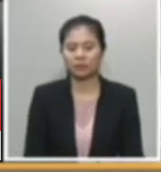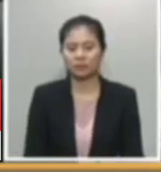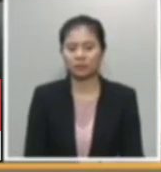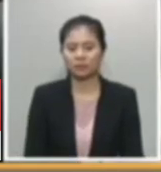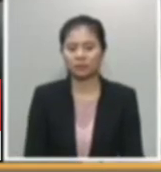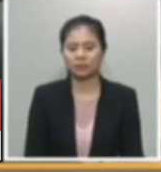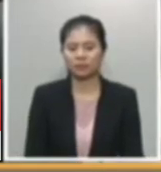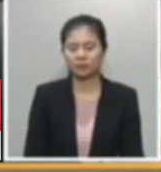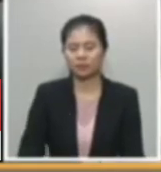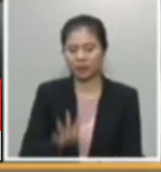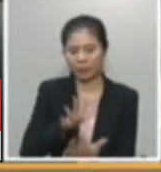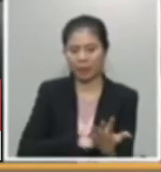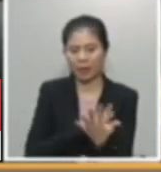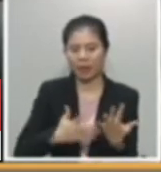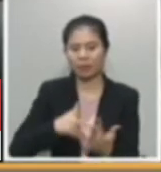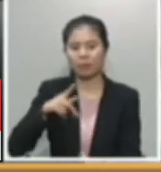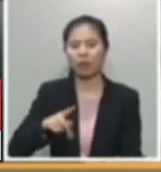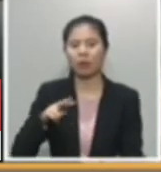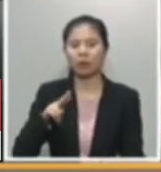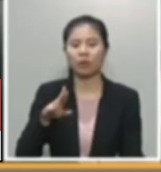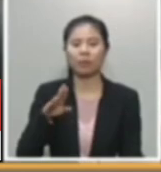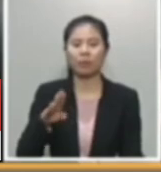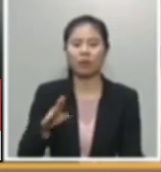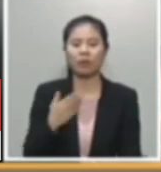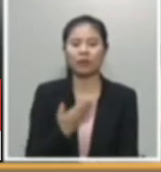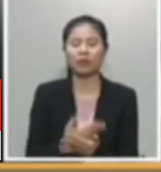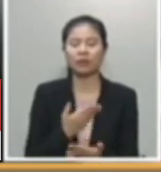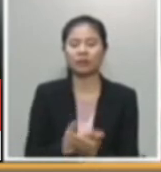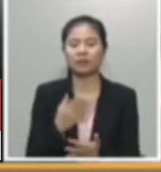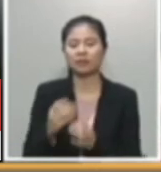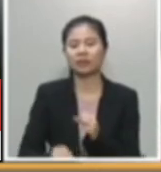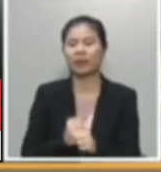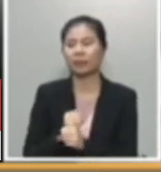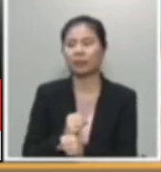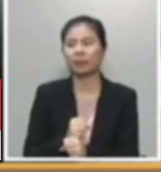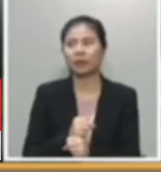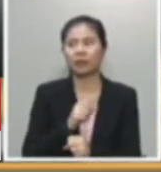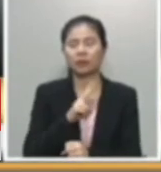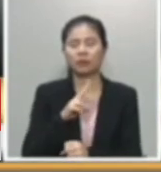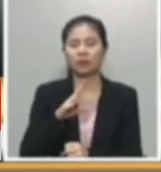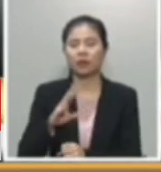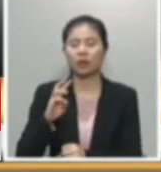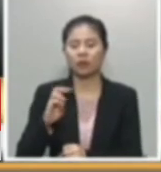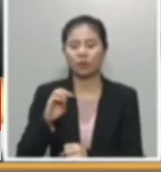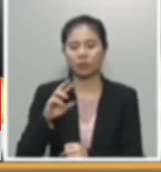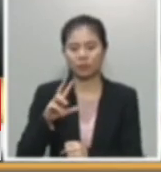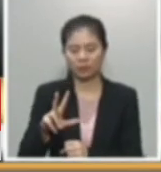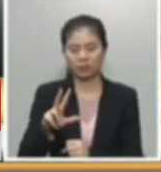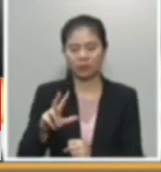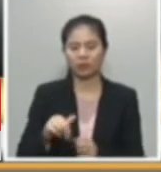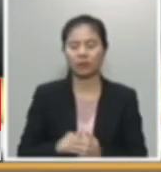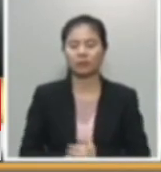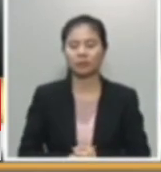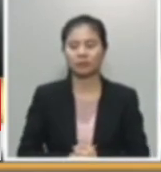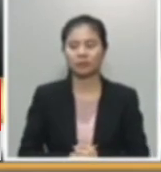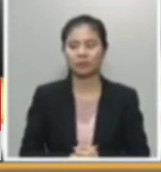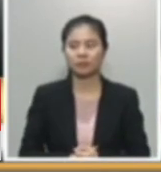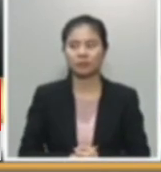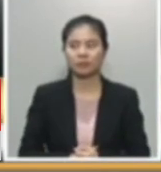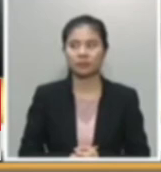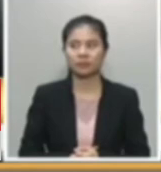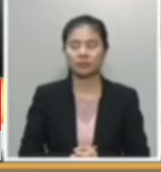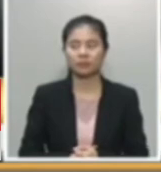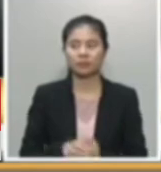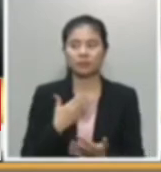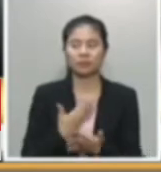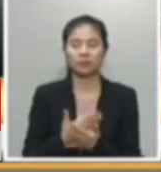ร่างพระราชบัญญัติงบประมาณรายจ่ายประจำปีงบประมาณพุทธศักราช2563ได้